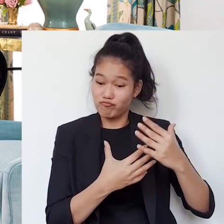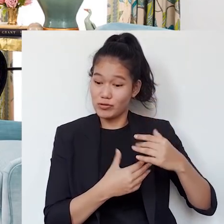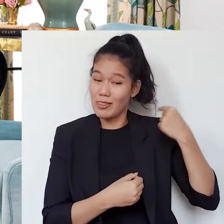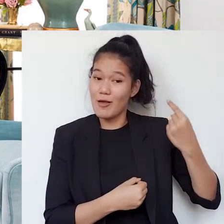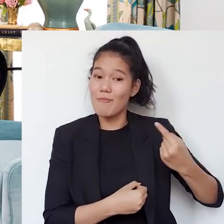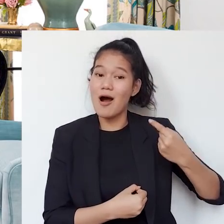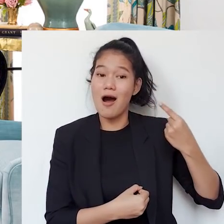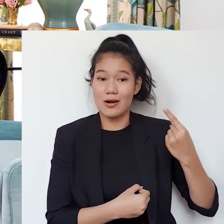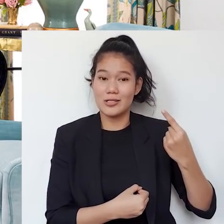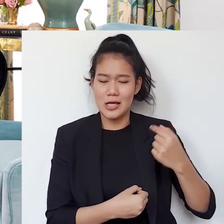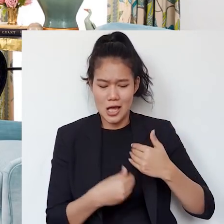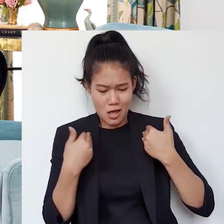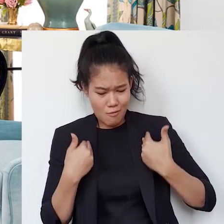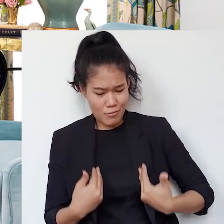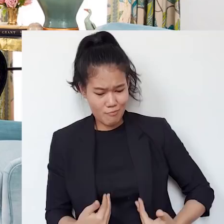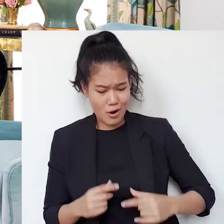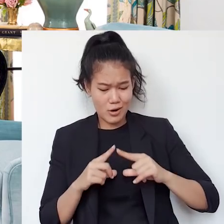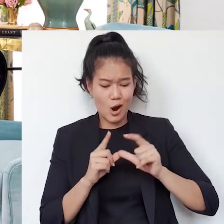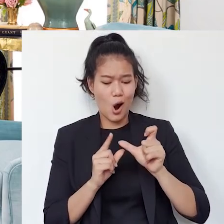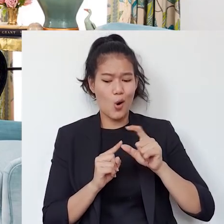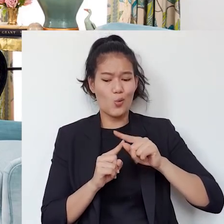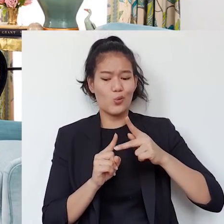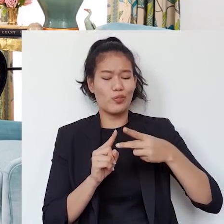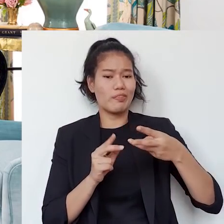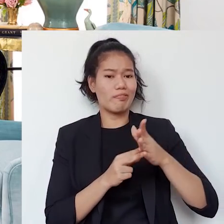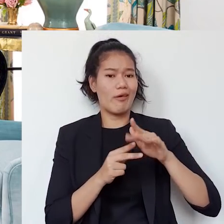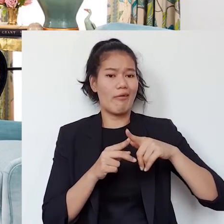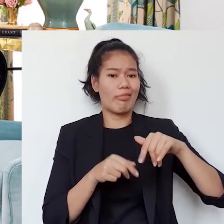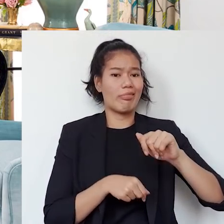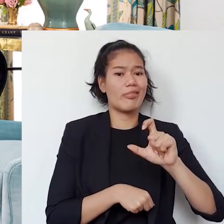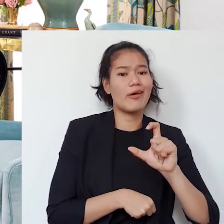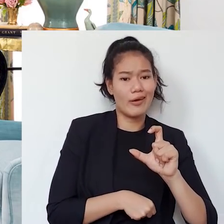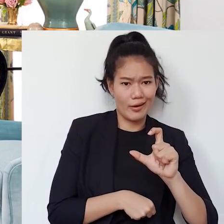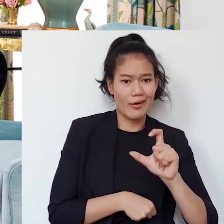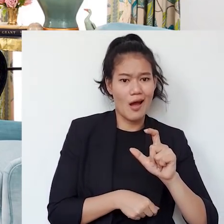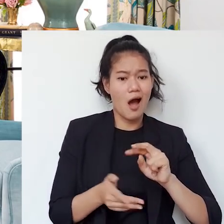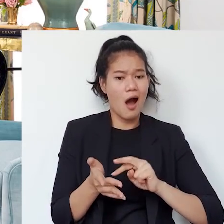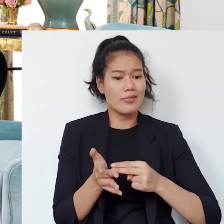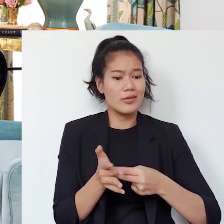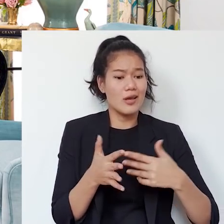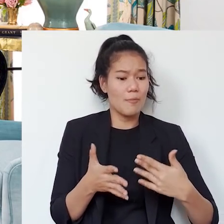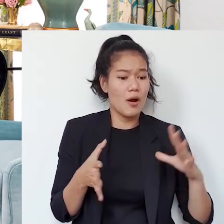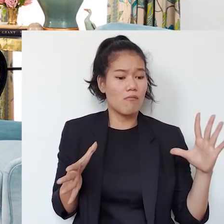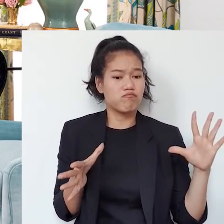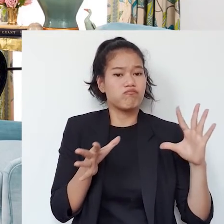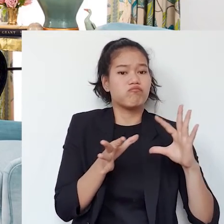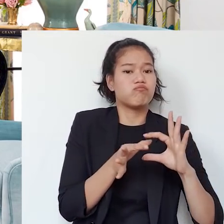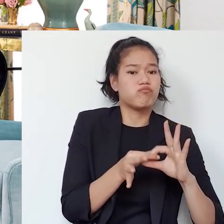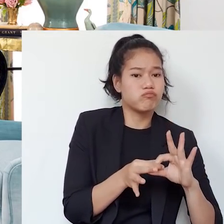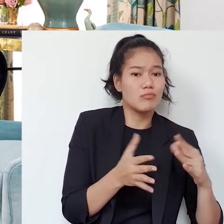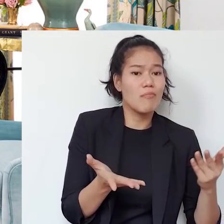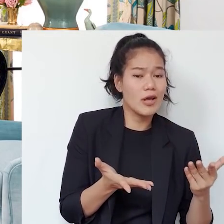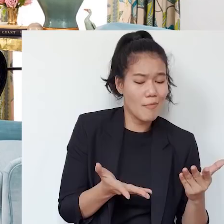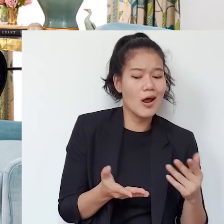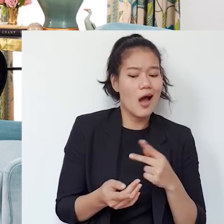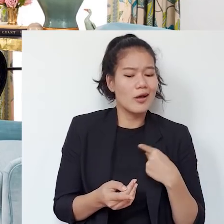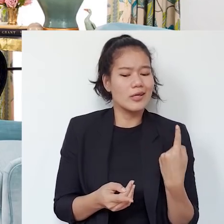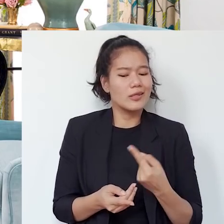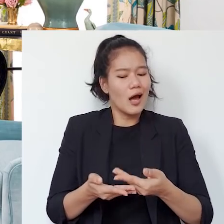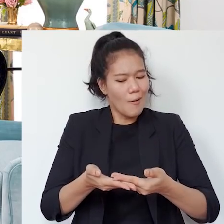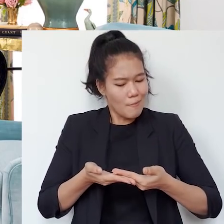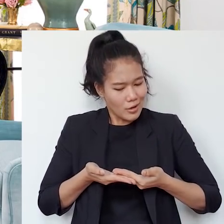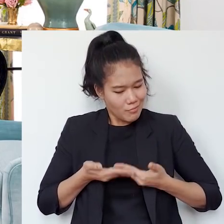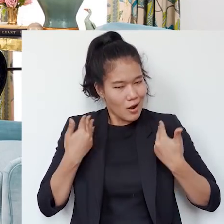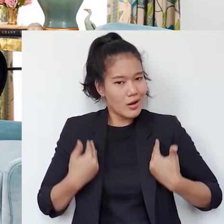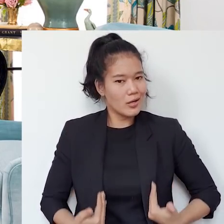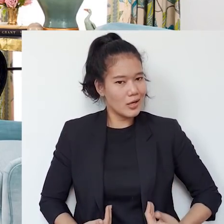dalam keotentikan diri kita yang tentunya perlu bekerja sama dengan penerimaan diri kita, lalu